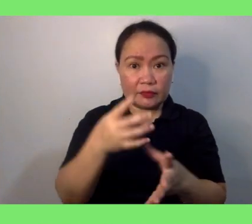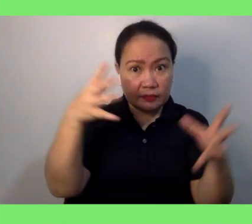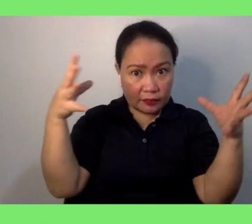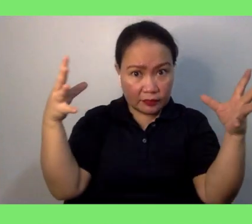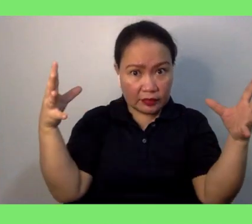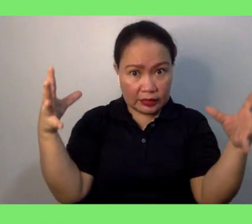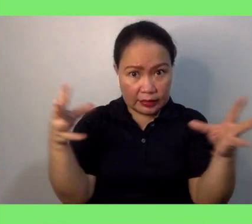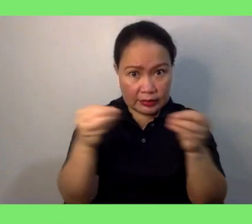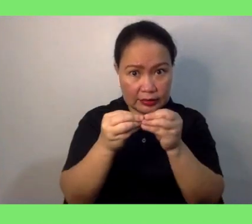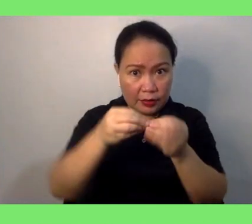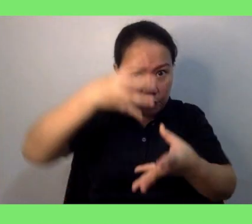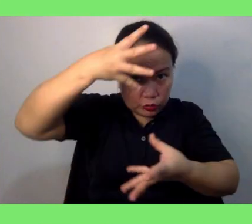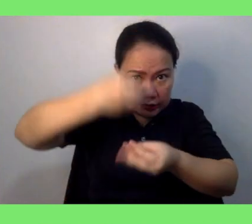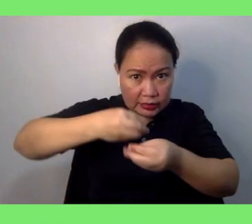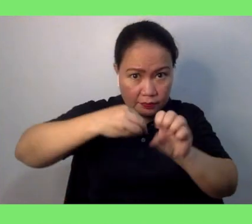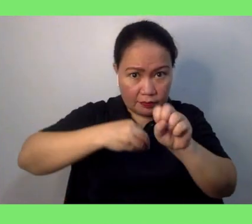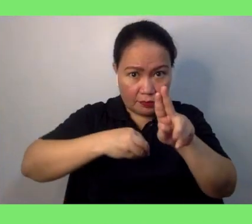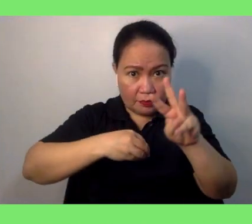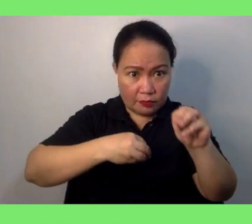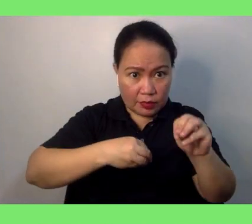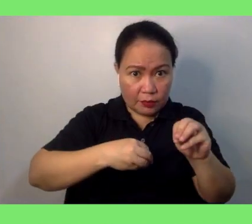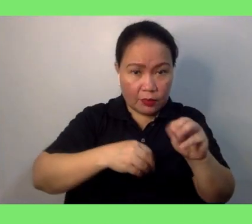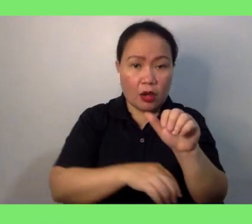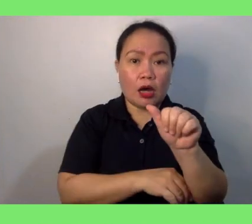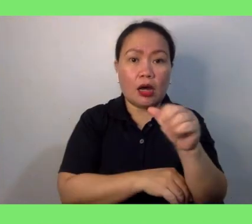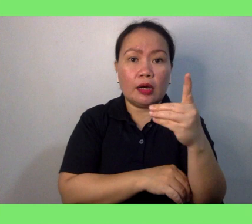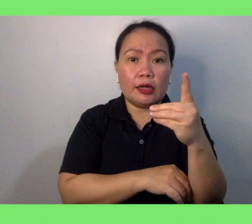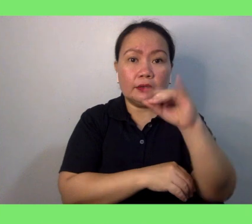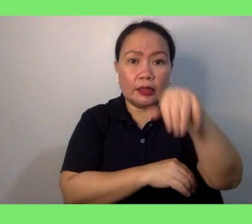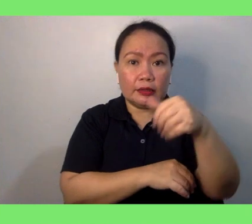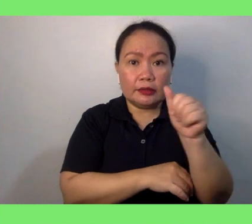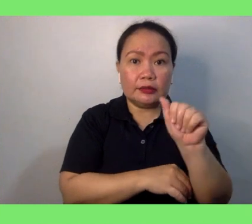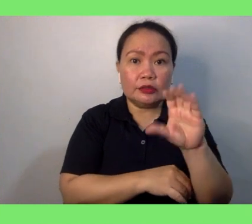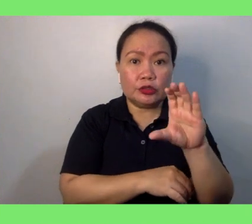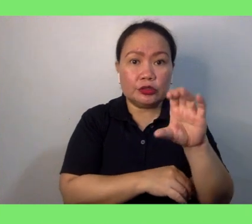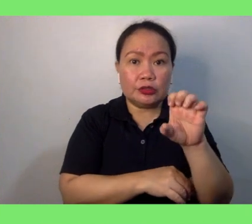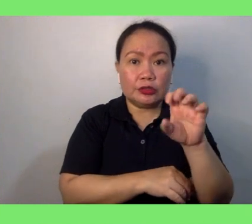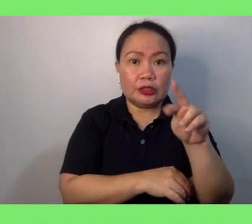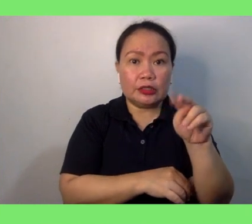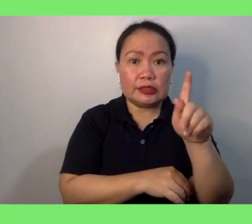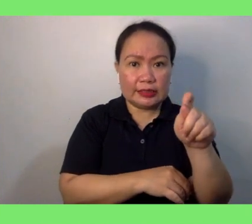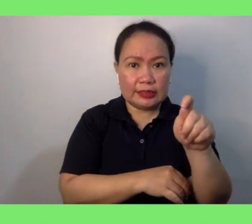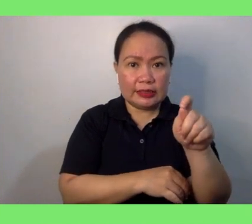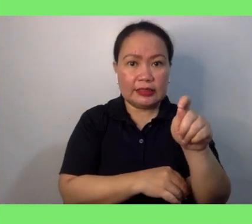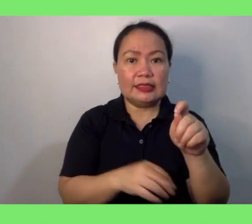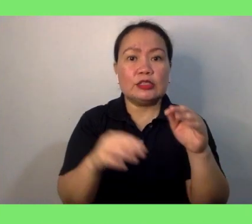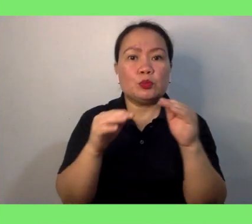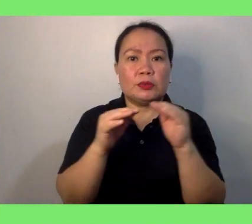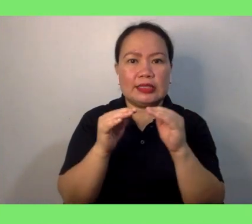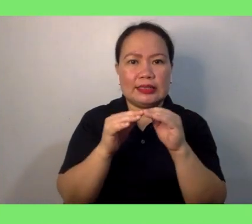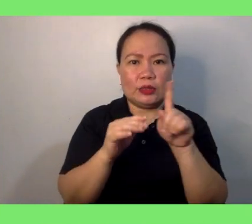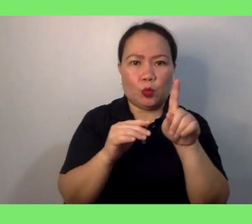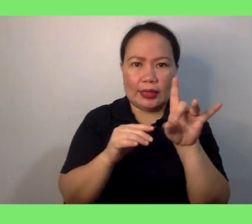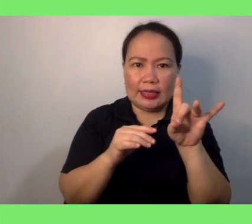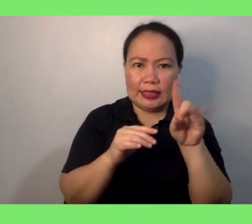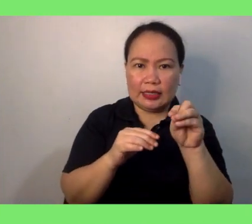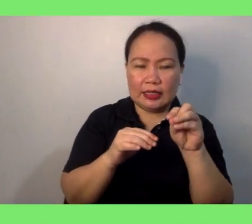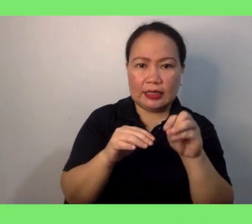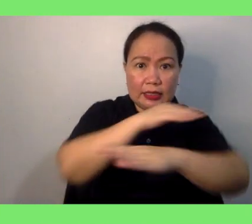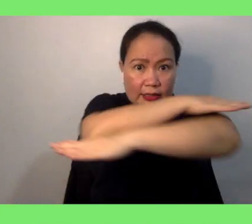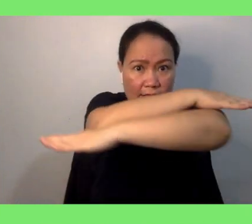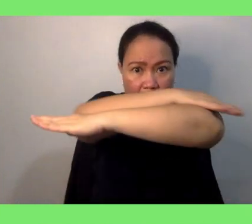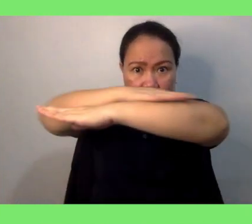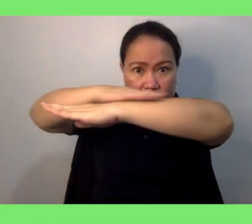of adjacent angles on the same line is 180. Tatandaan na kapag meron kang line dyan, automatic, lahat